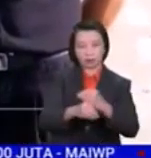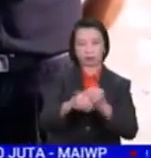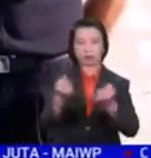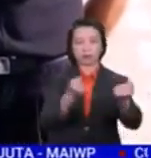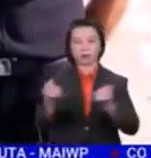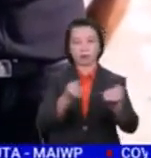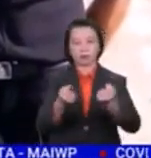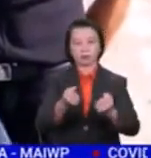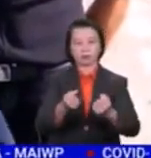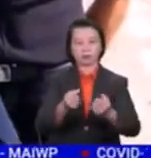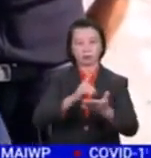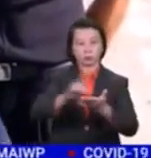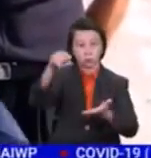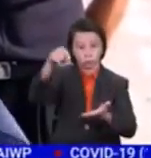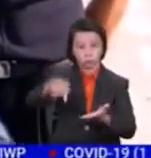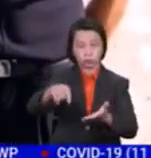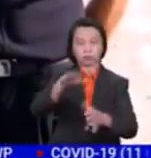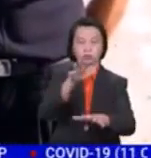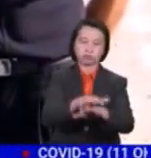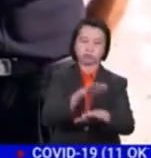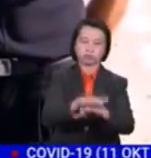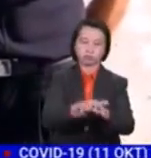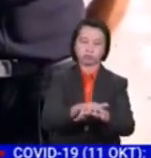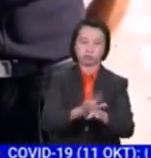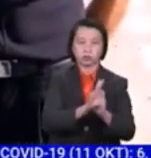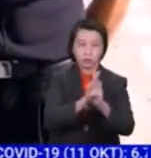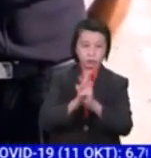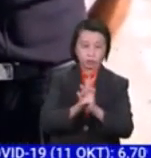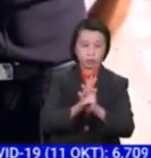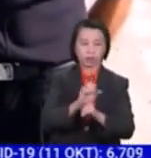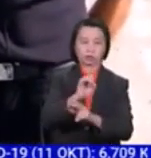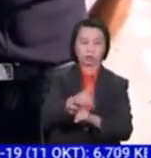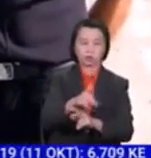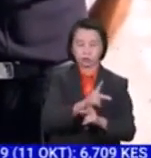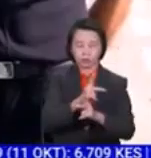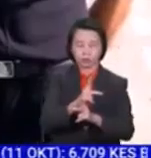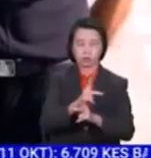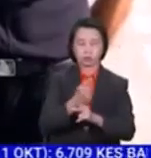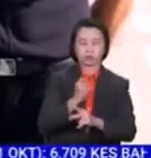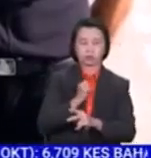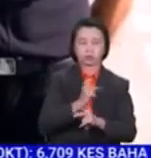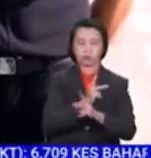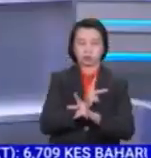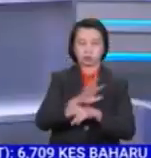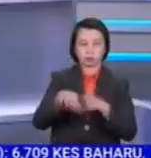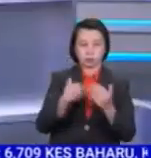hang pada ujung akar bernama tapi yang penting ialah jage shopee lindung diri lindung semua kembali kepada Alif jangan sepelekan